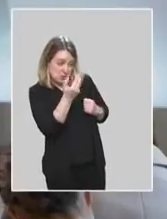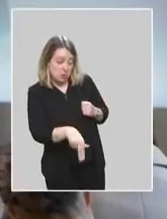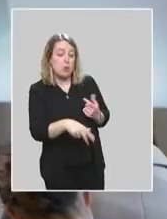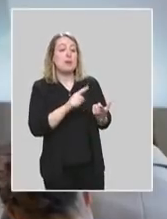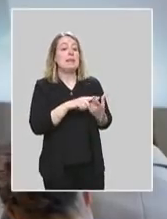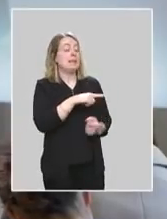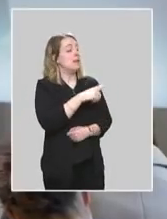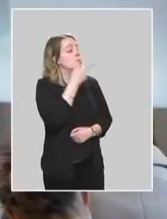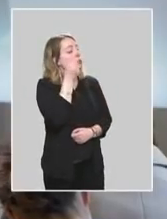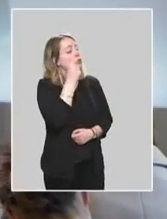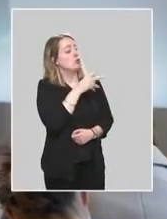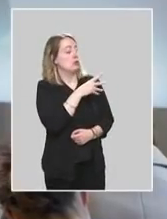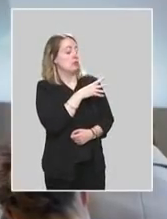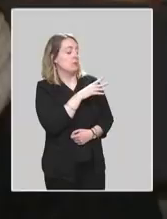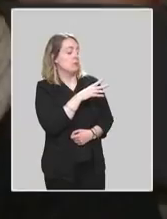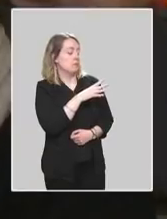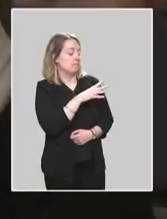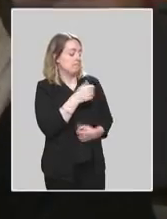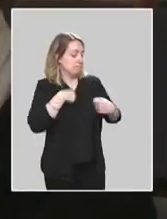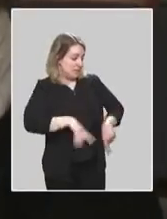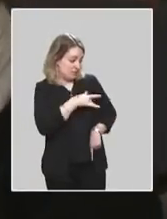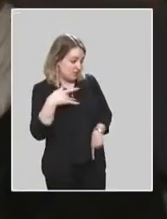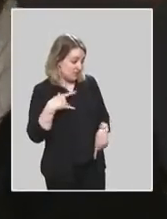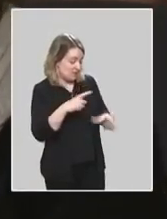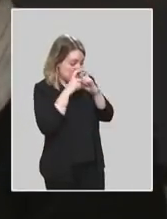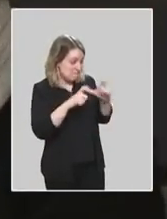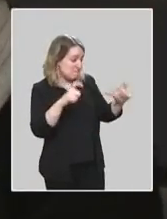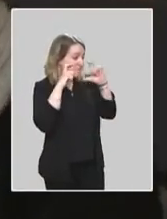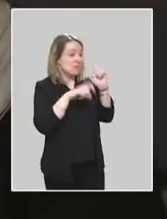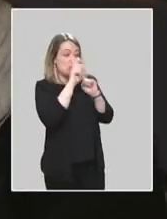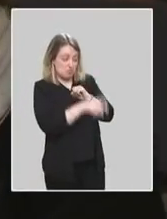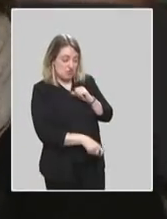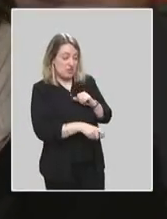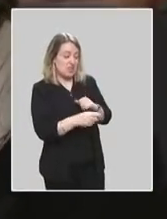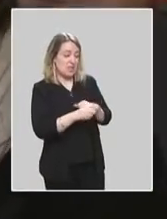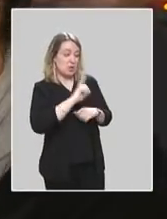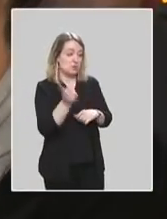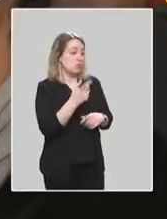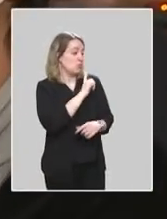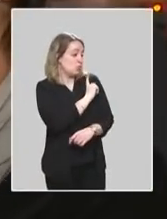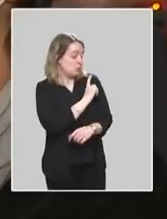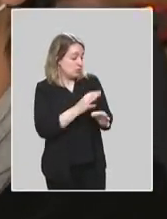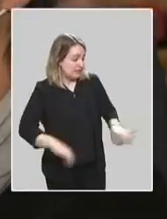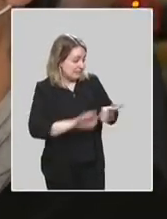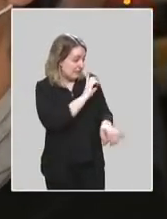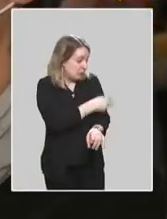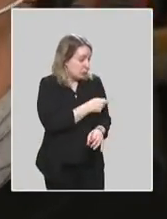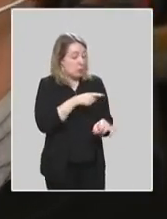Monsieur Véran, est-ce que les masques sont obligatoires ou seront obligatoires dans toutes les salles de sport et les boîtes de